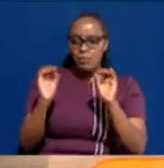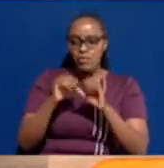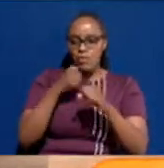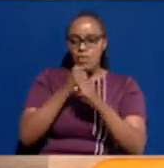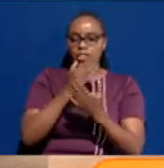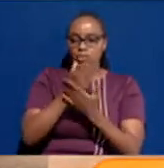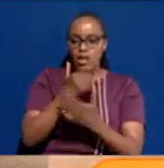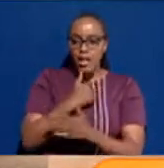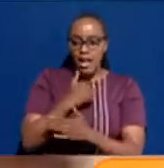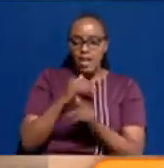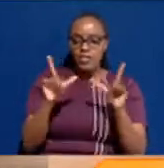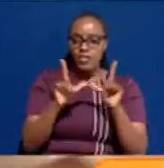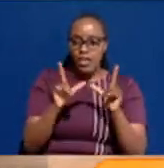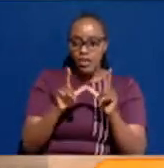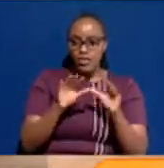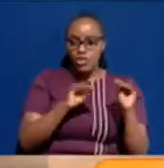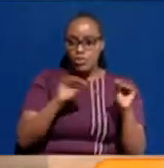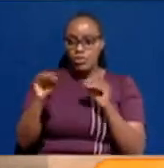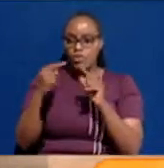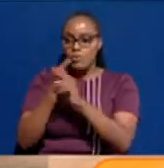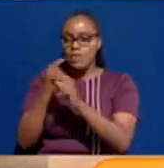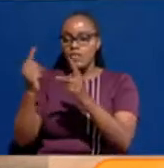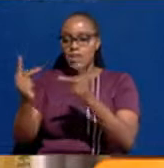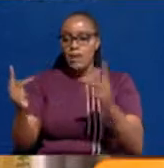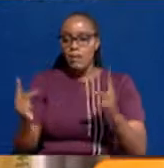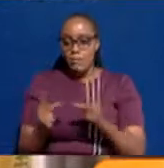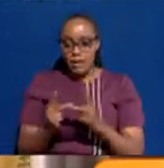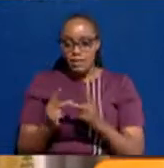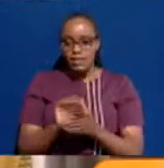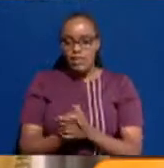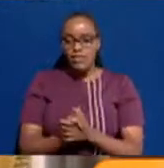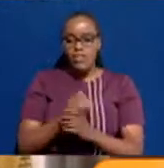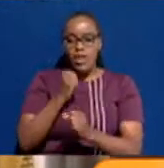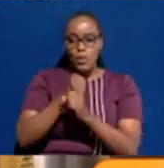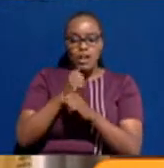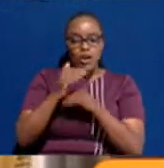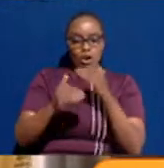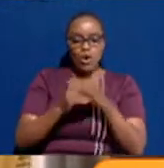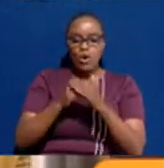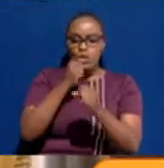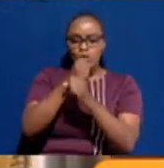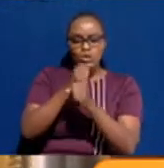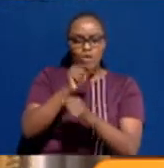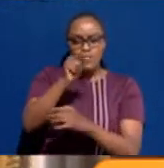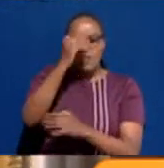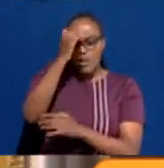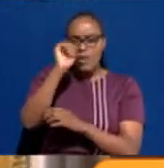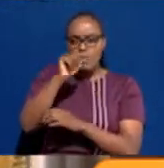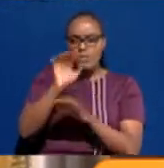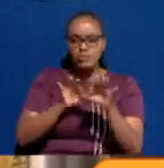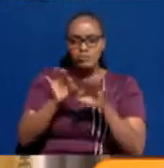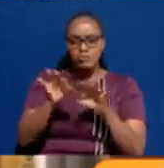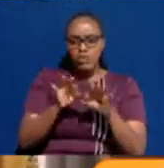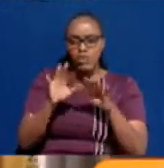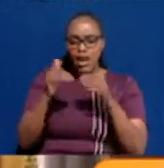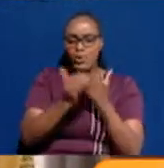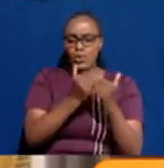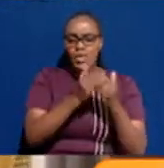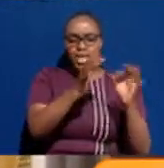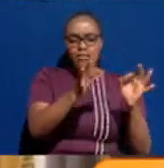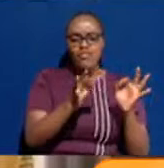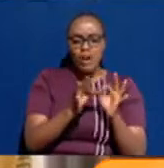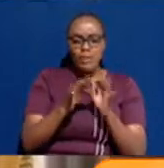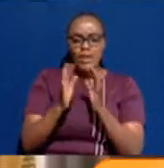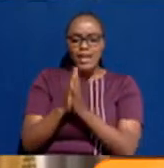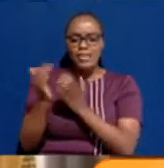have the permits za ku move from point A to point B. Shughuli zote hizi unazozifanya hapa, pengine tueleze unamudu vipi familia na